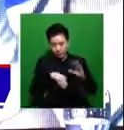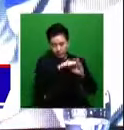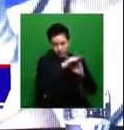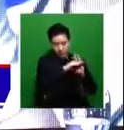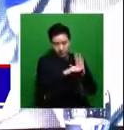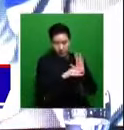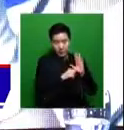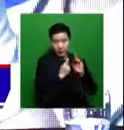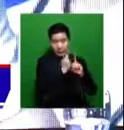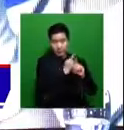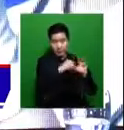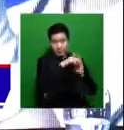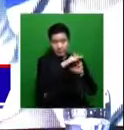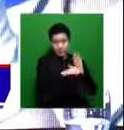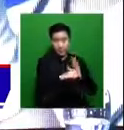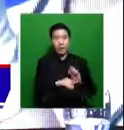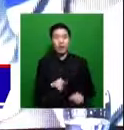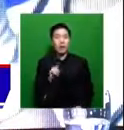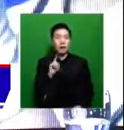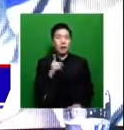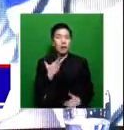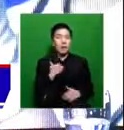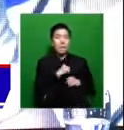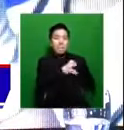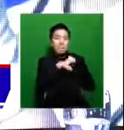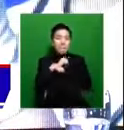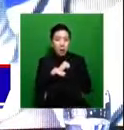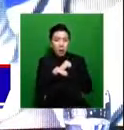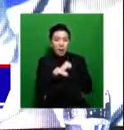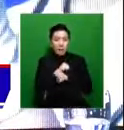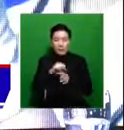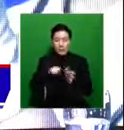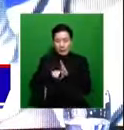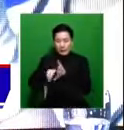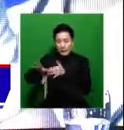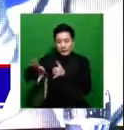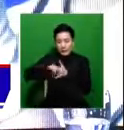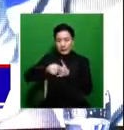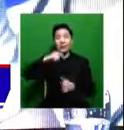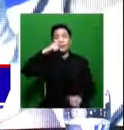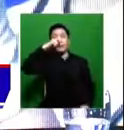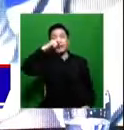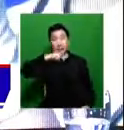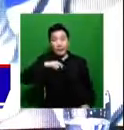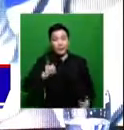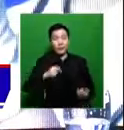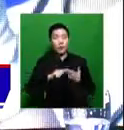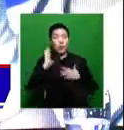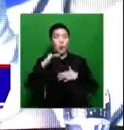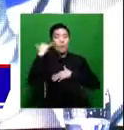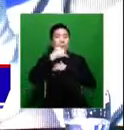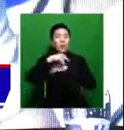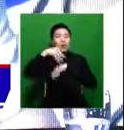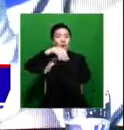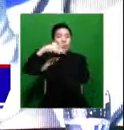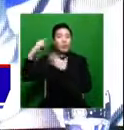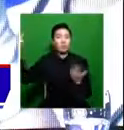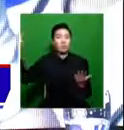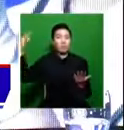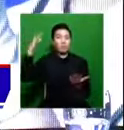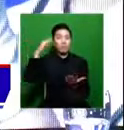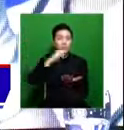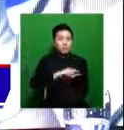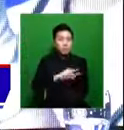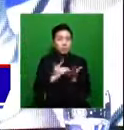คือมาตรการป้องกันและสกัดกั้นการนำเชื้อเข้าสู่ประเทศไทยนะครับในส่วนของชาวต่างชาติผู้ที่จะต้องเดินท